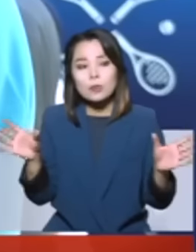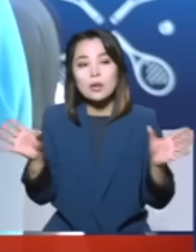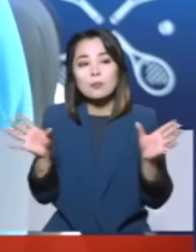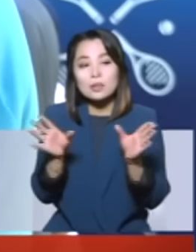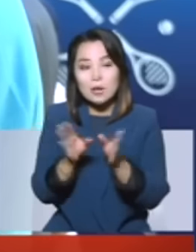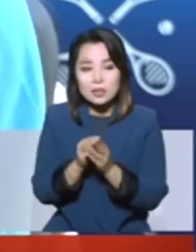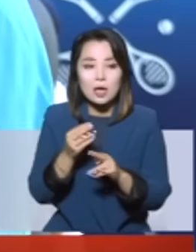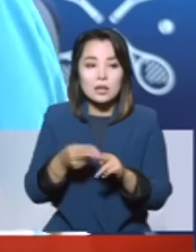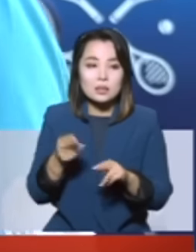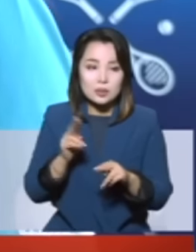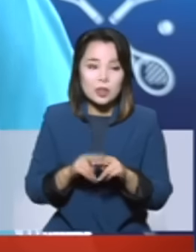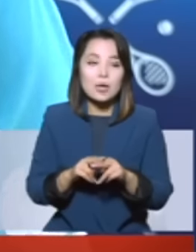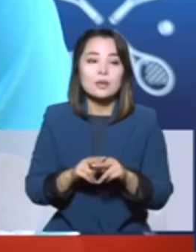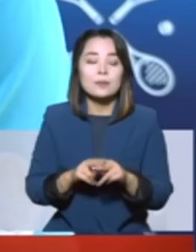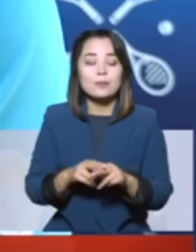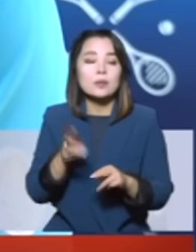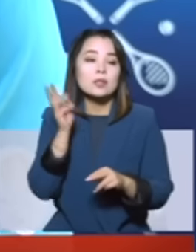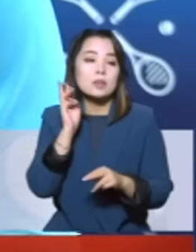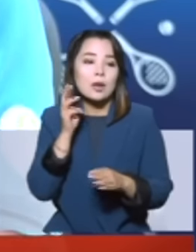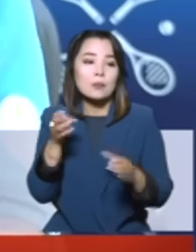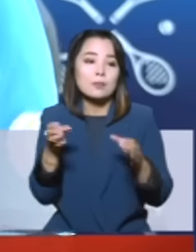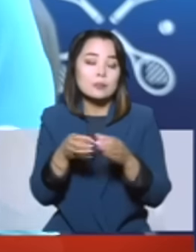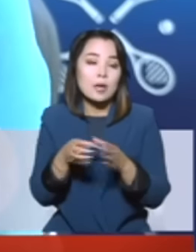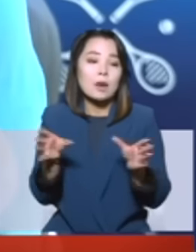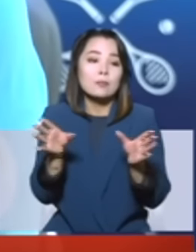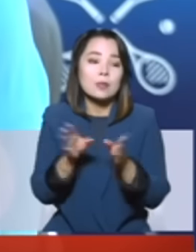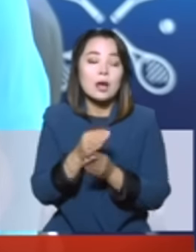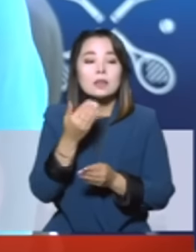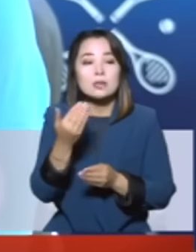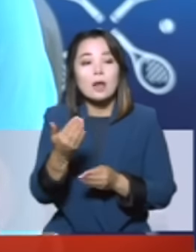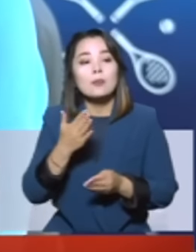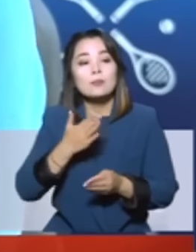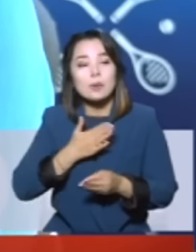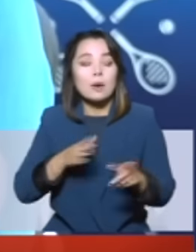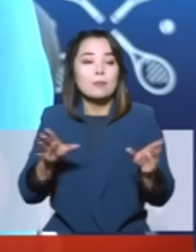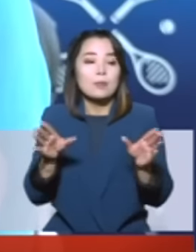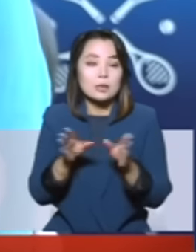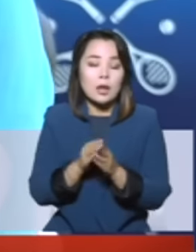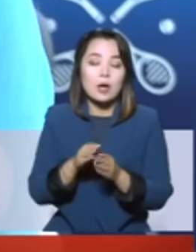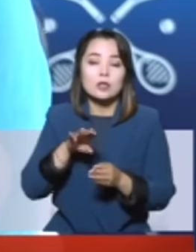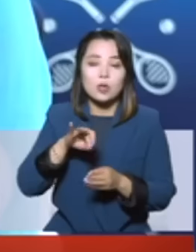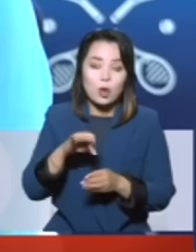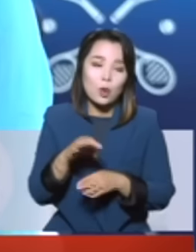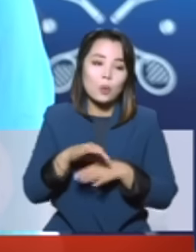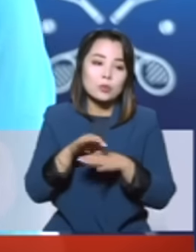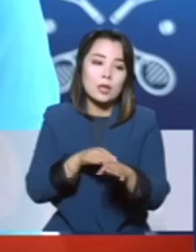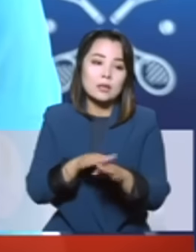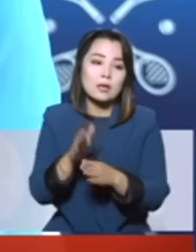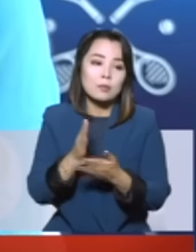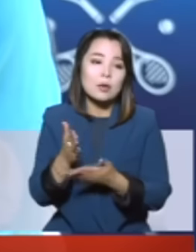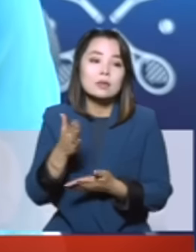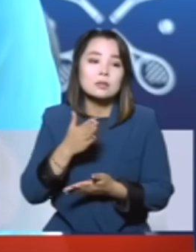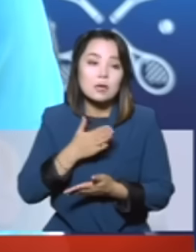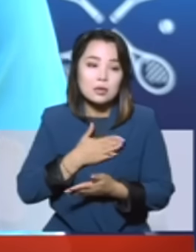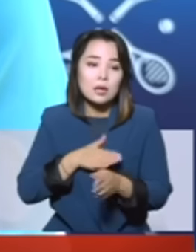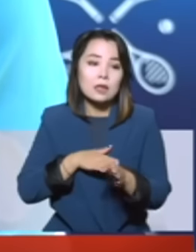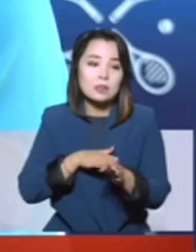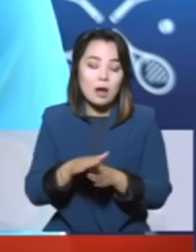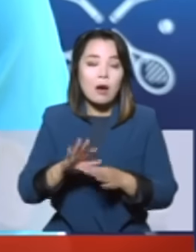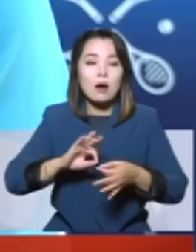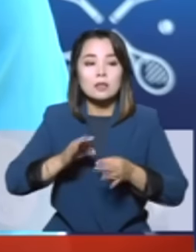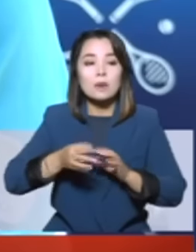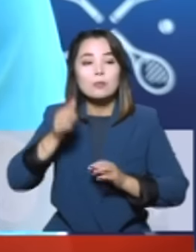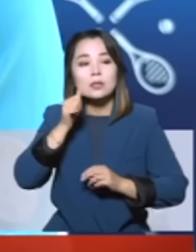жергілікті және әкім елшіліктің өкілдерімен бірге, сіздермен бірге осы үлкен тойды біз де атап өтіп отырмыз. Ертең олимпиада